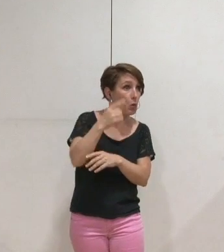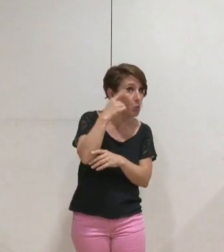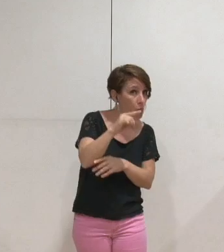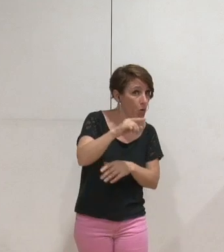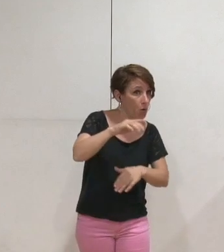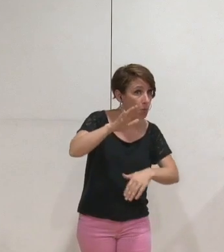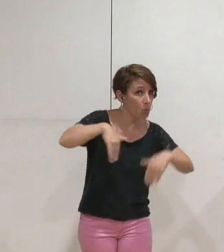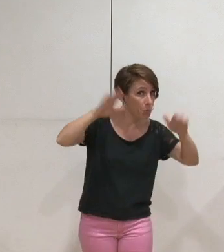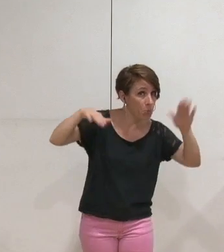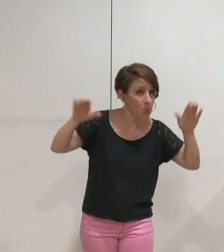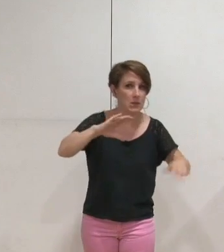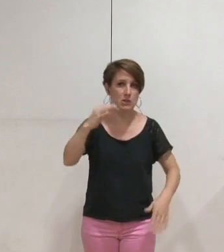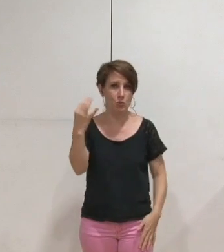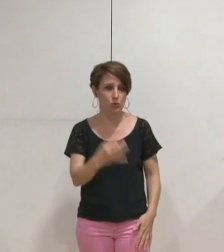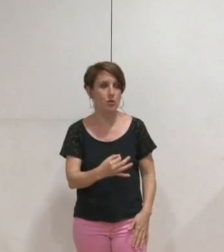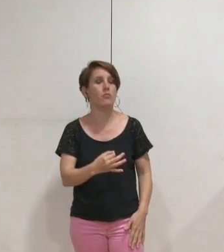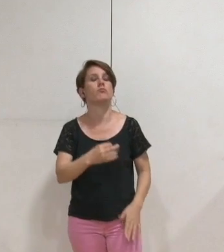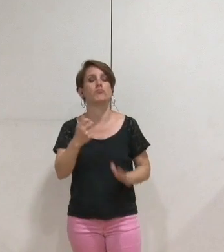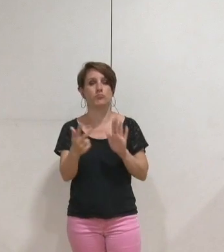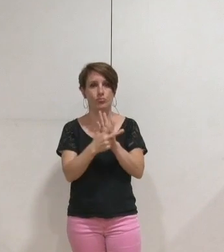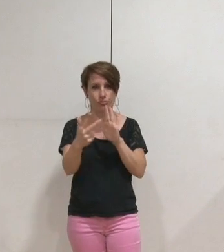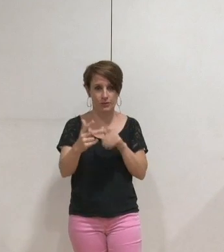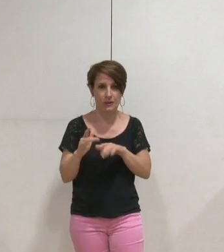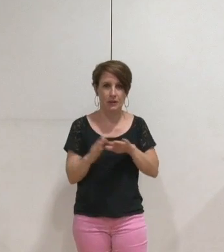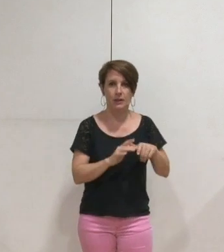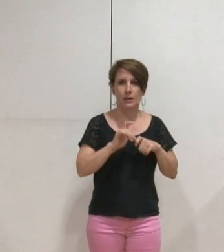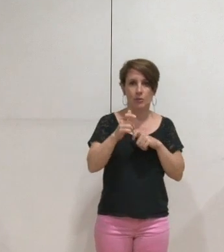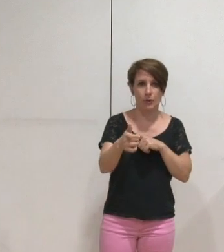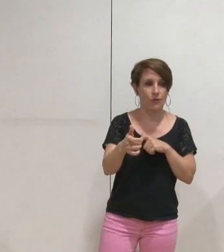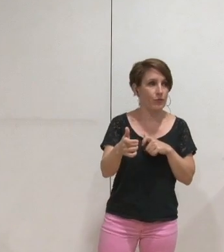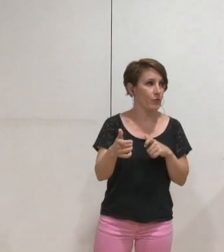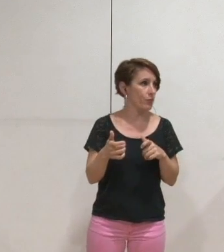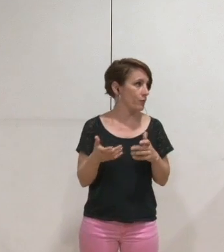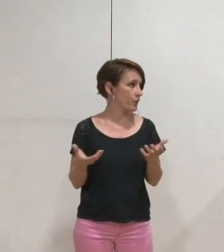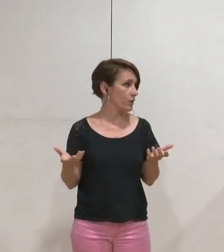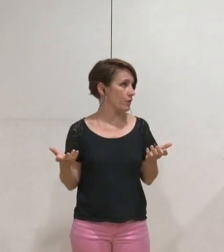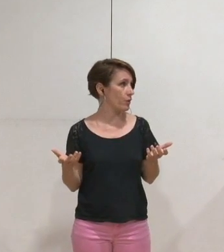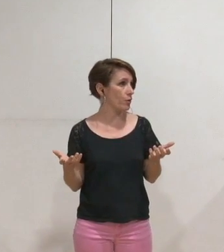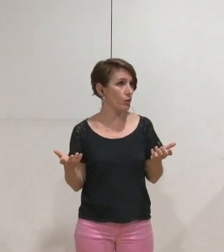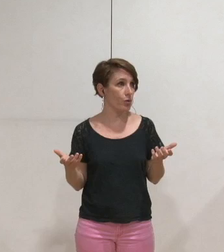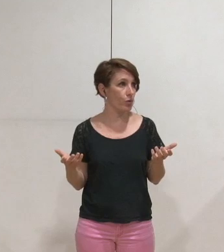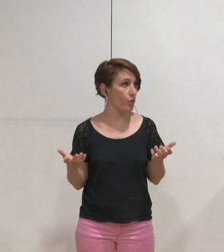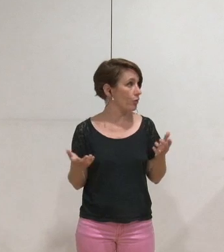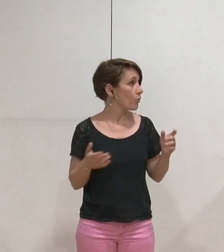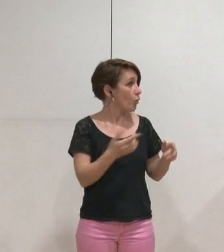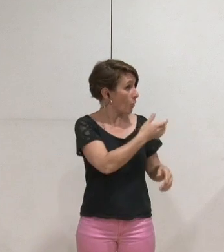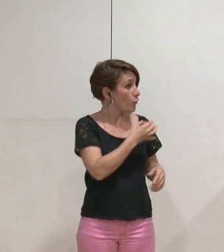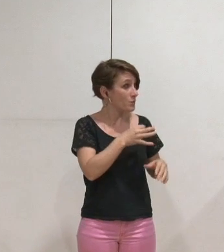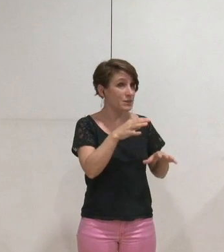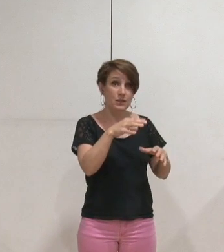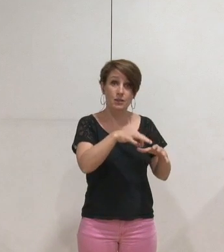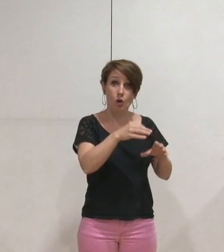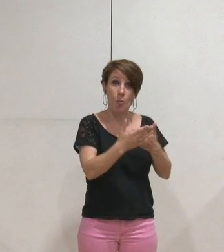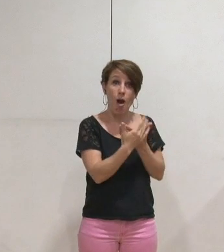vote pour unanimité délibération adoptée quand le vote est est dépouillé vous me faites